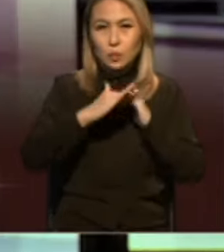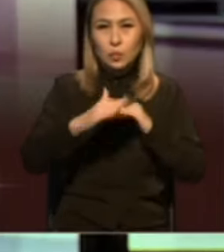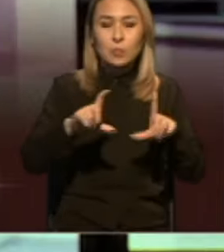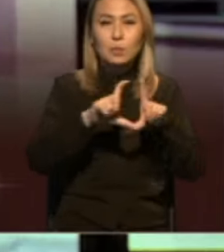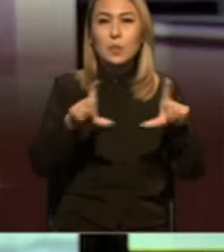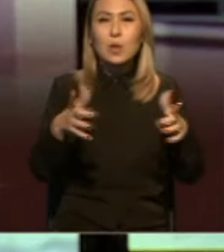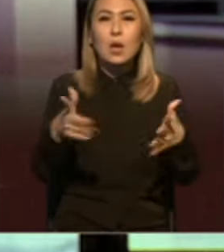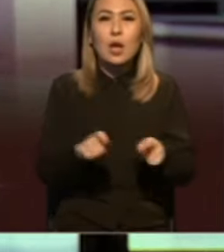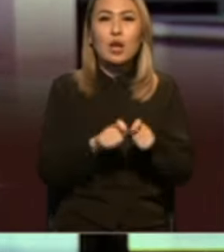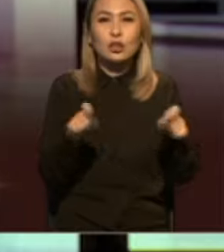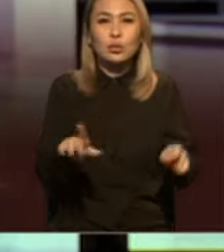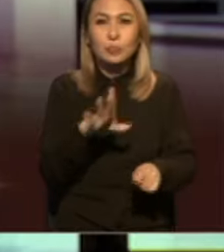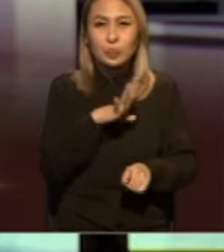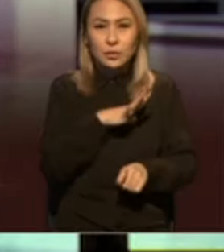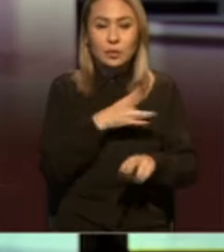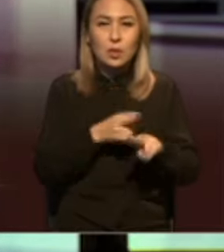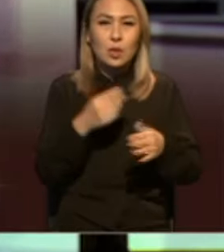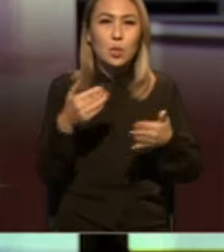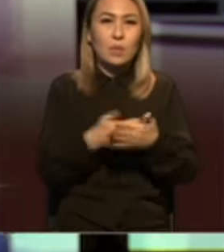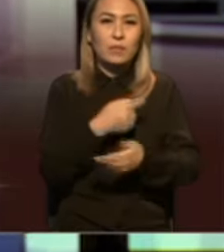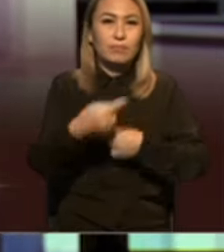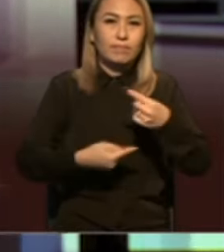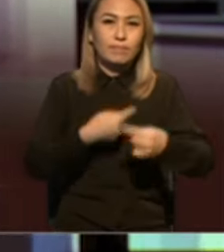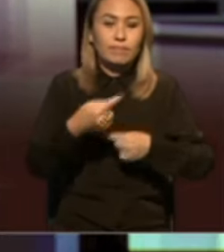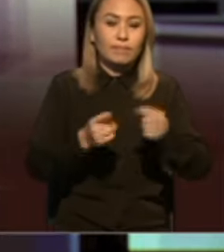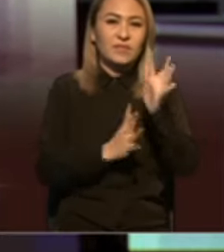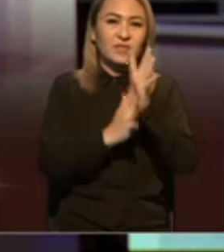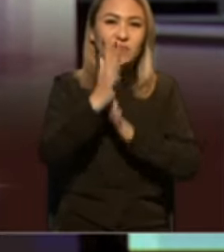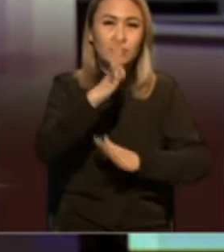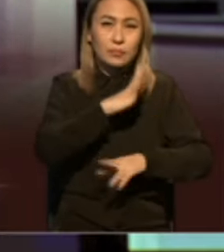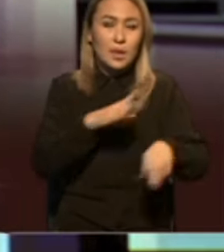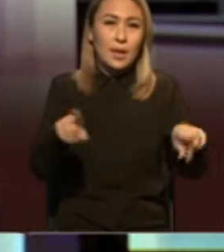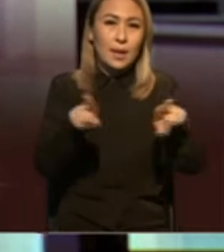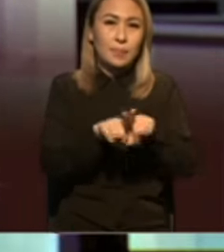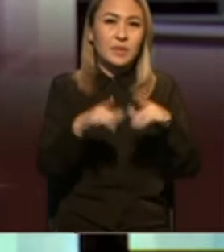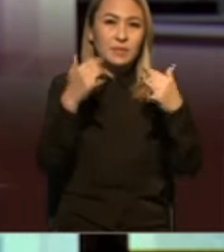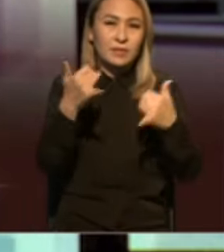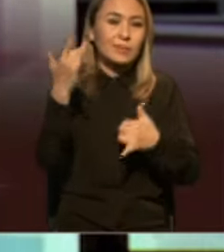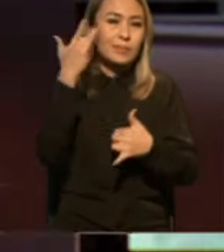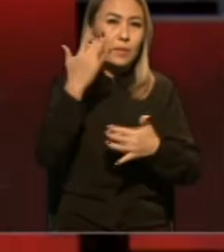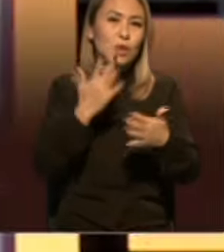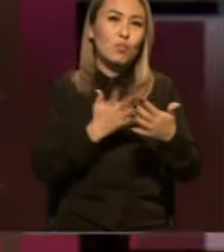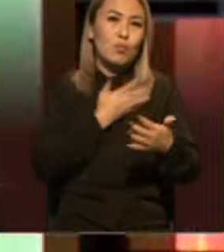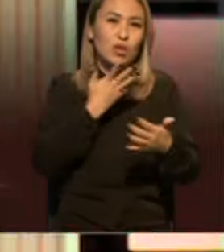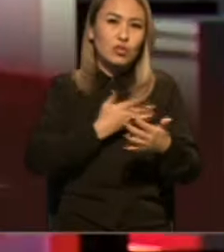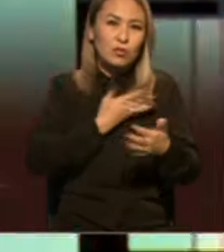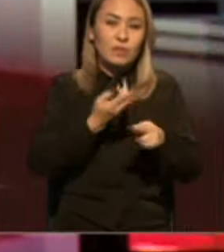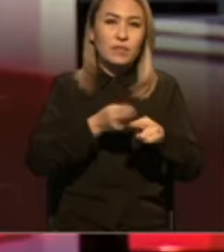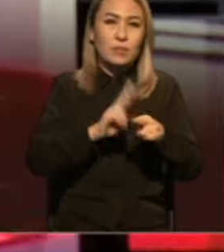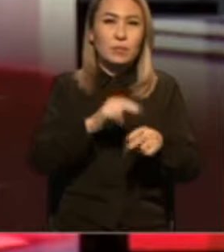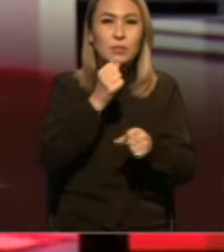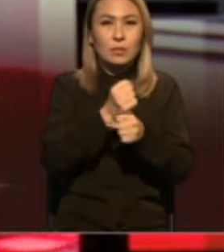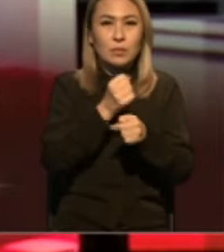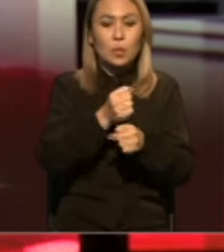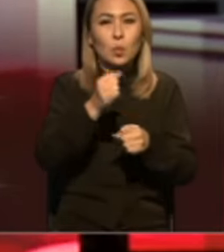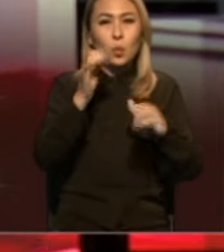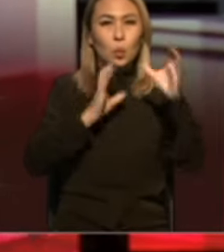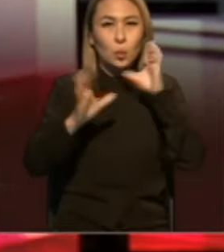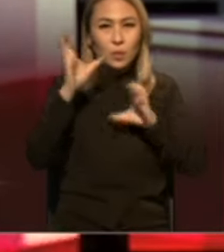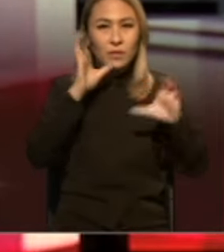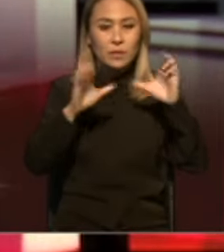еді. Жаңа ұрпақты тәрбиелеп шығарды мыңдаған. Сол сияқты соны позитив жағынан қолданып,